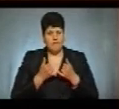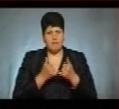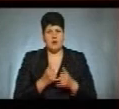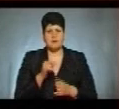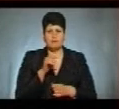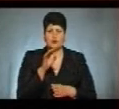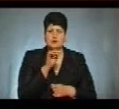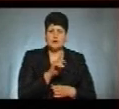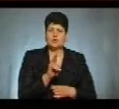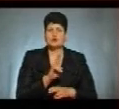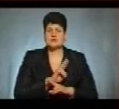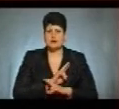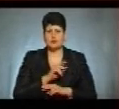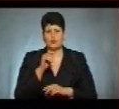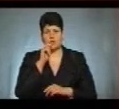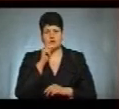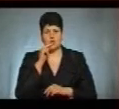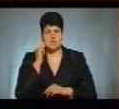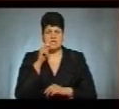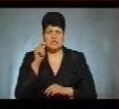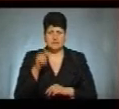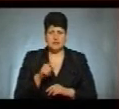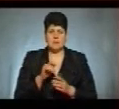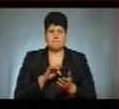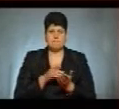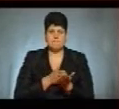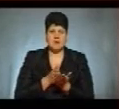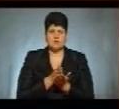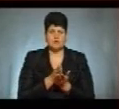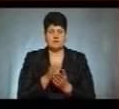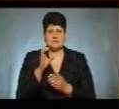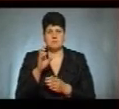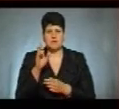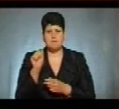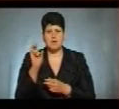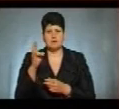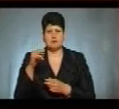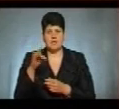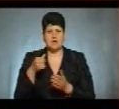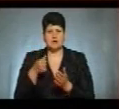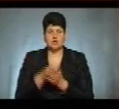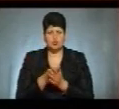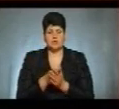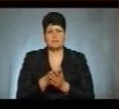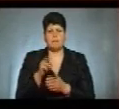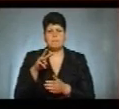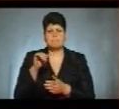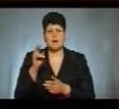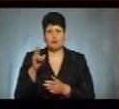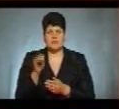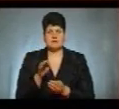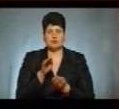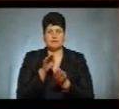у російсько-українській війні. Маршрут від пам'ятника Степану Бандері до Миколинецького кладовища, де відбувся